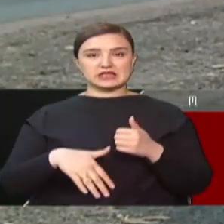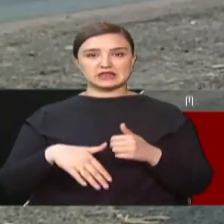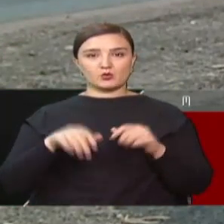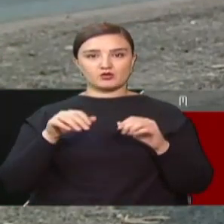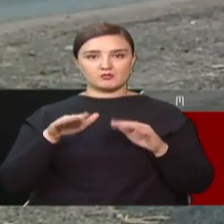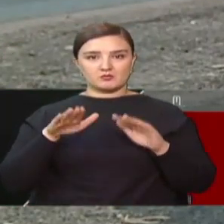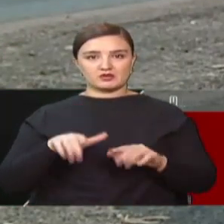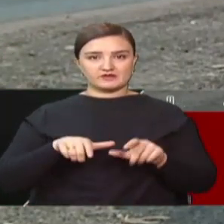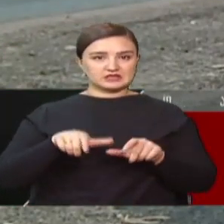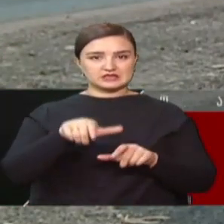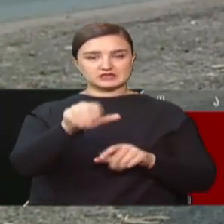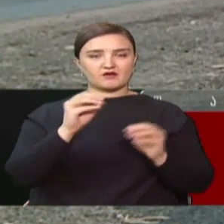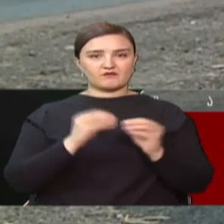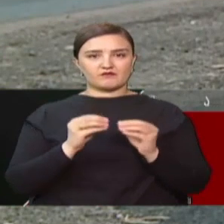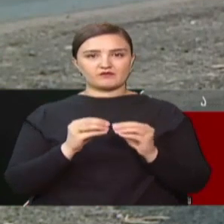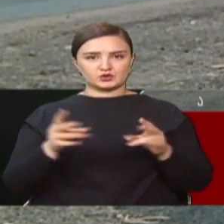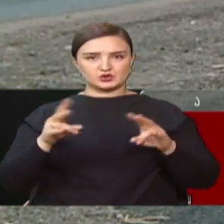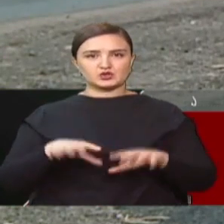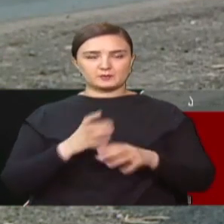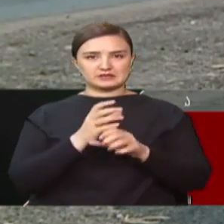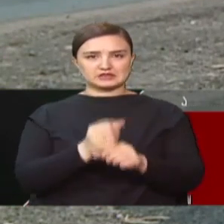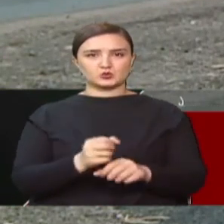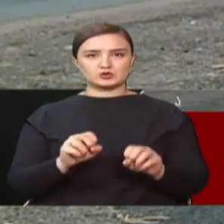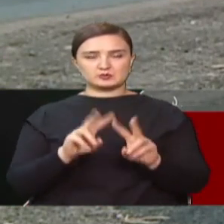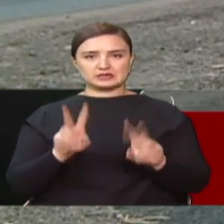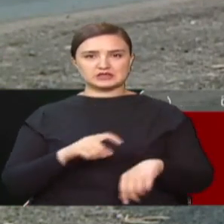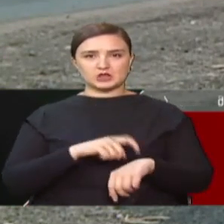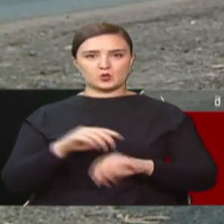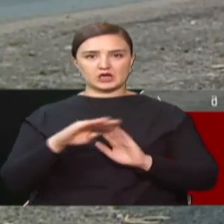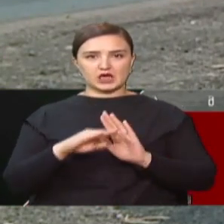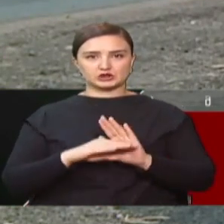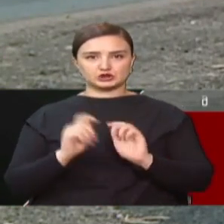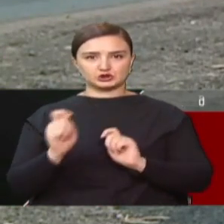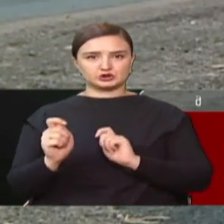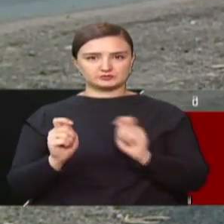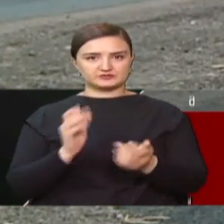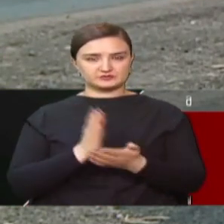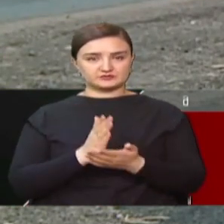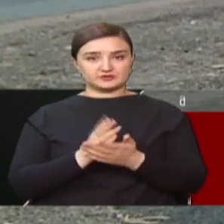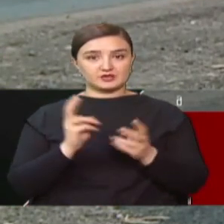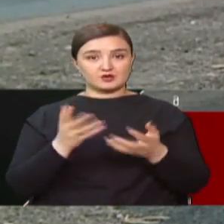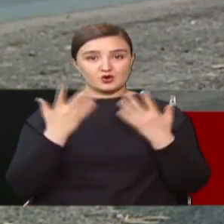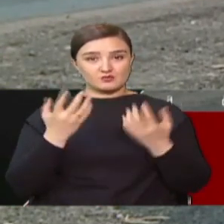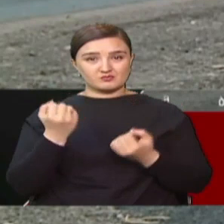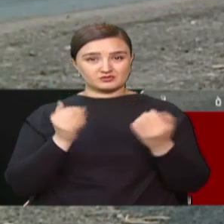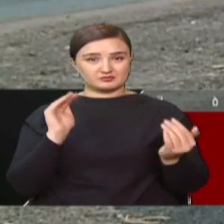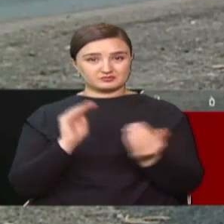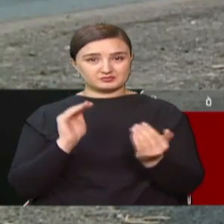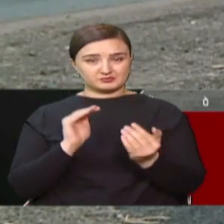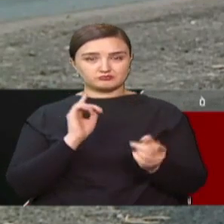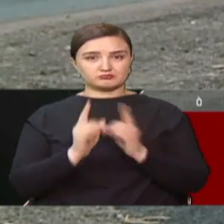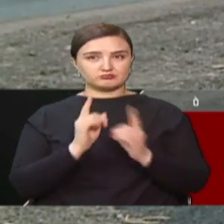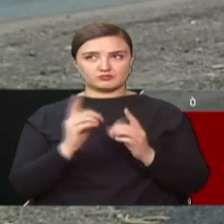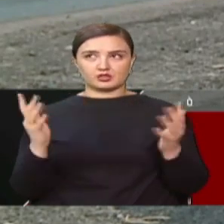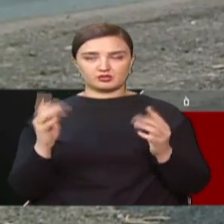ავტობანზე რჩება ისევ შეზღუდვების სპეციალური რეჟიმი მოქმედებს. მსუბუქი ავტომანქანები